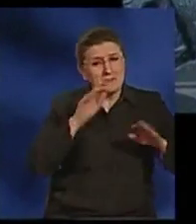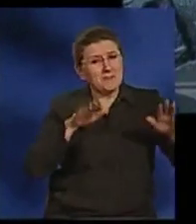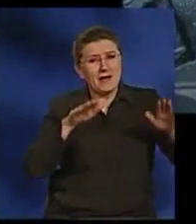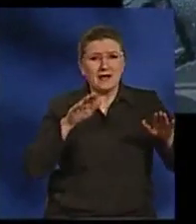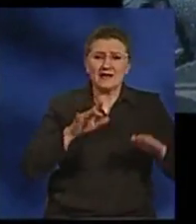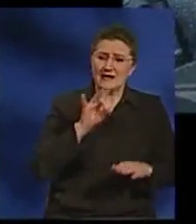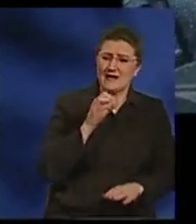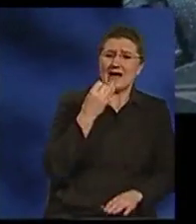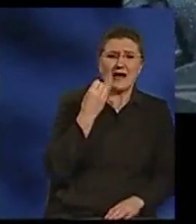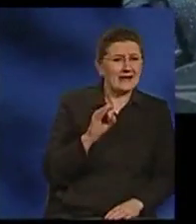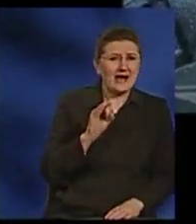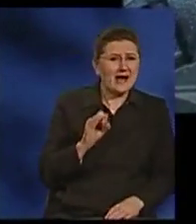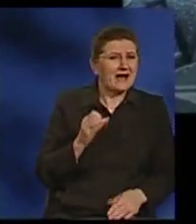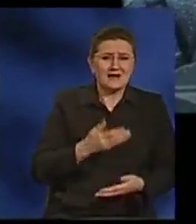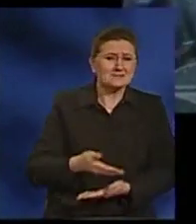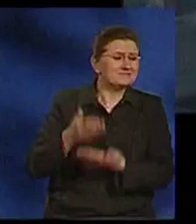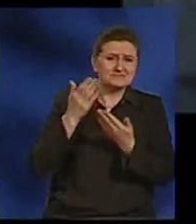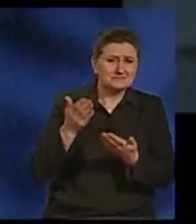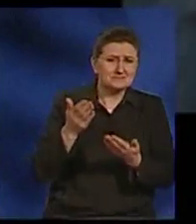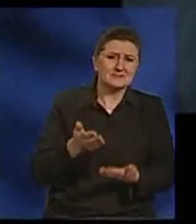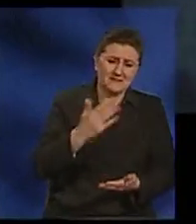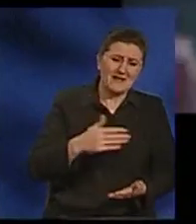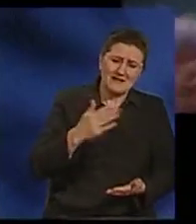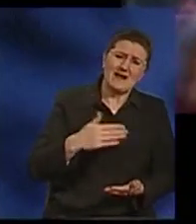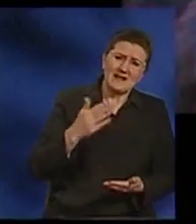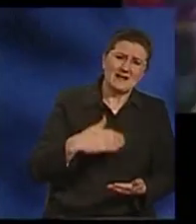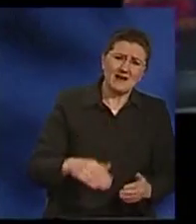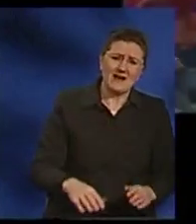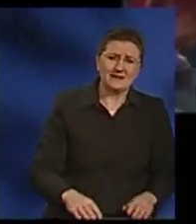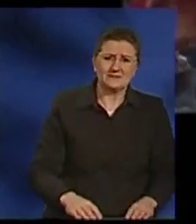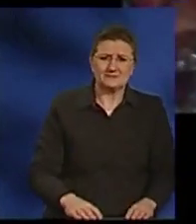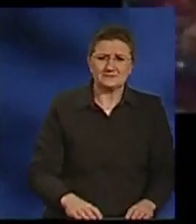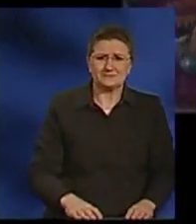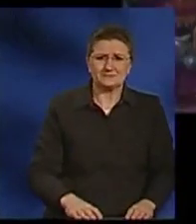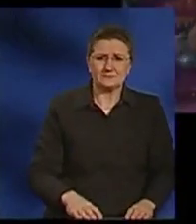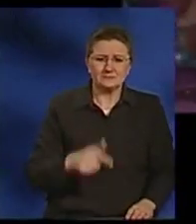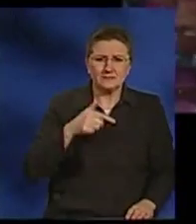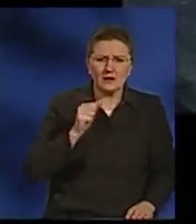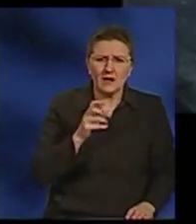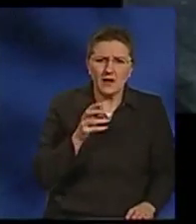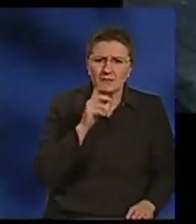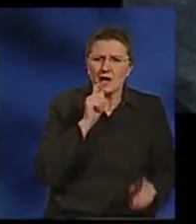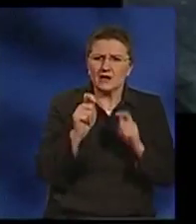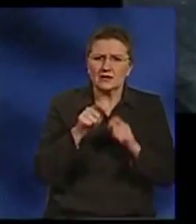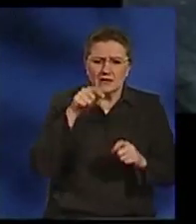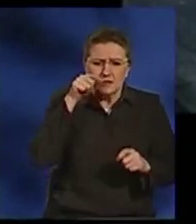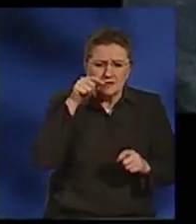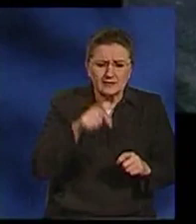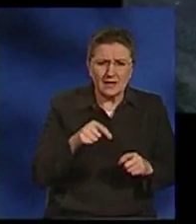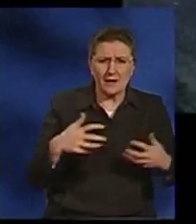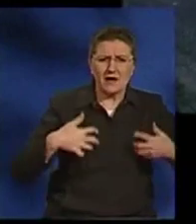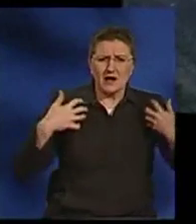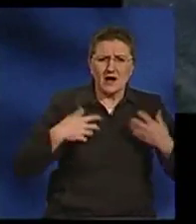прямо в рай Вам стоит только захотеть А ну, давай, давай, давай Давай, давай, давай, давай Гарбо, осторожно Там яма